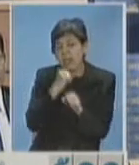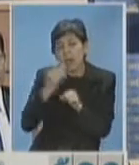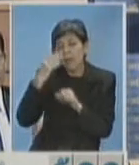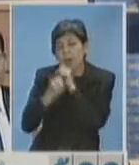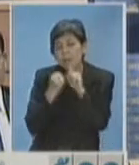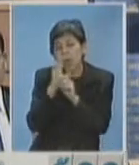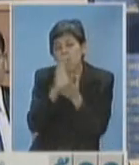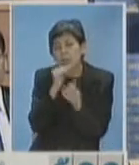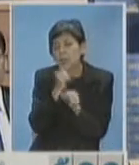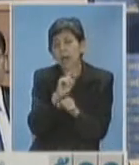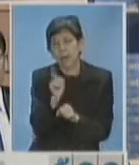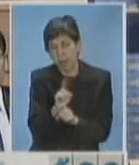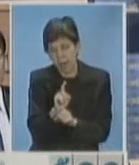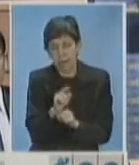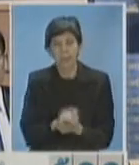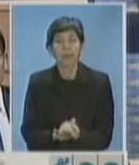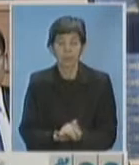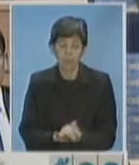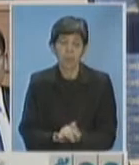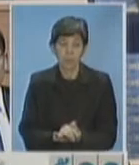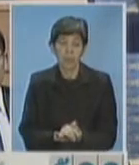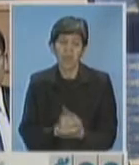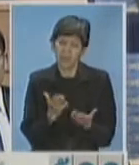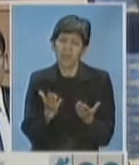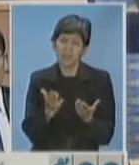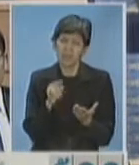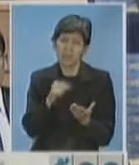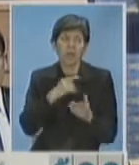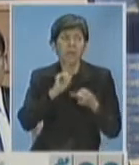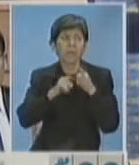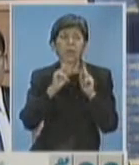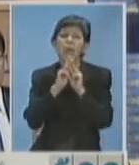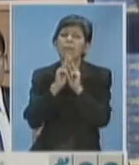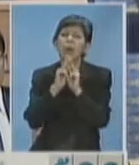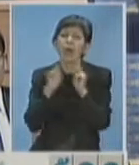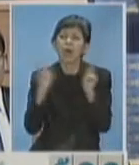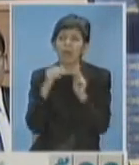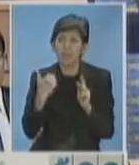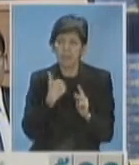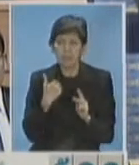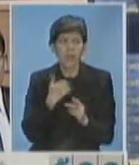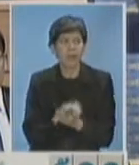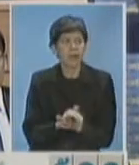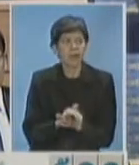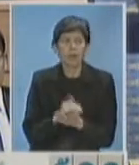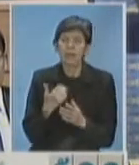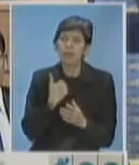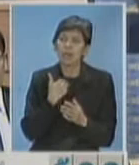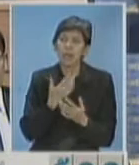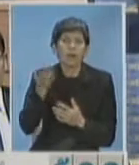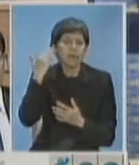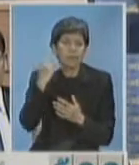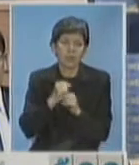ในปีงบประมาณที่ผ่านมาหรือไม่ท่านประธานครับสิ่งเหล่านี้เพื่อนกรรมาธิการทุกท่านรวมทั้งท่าน